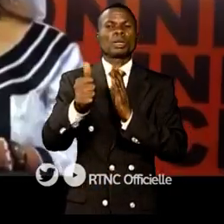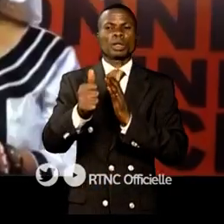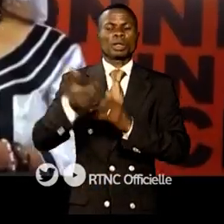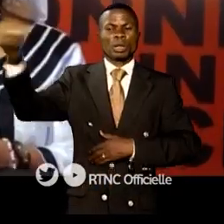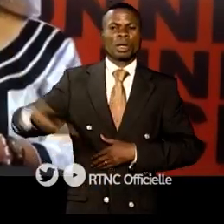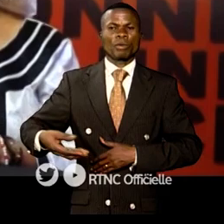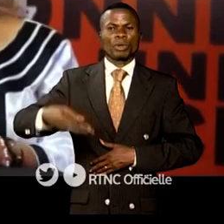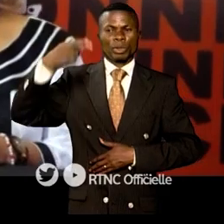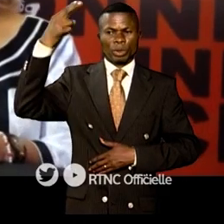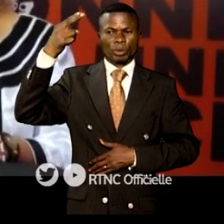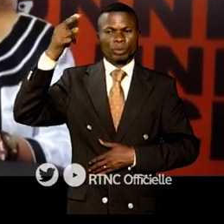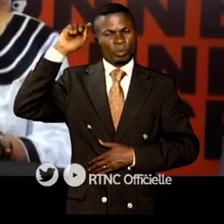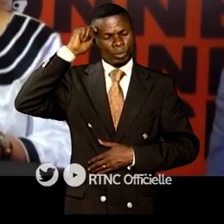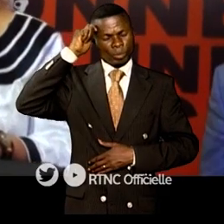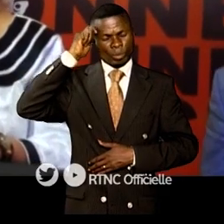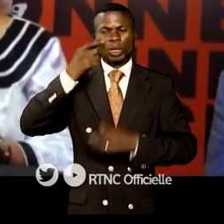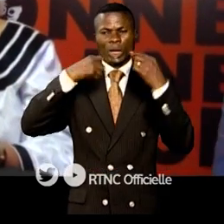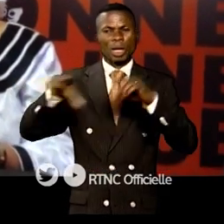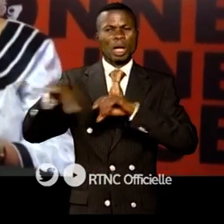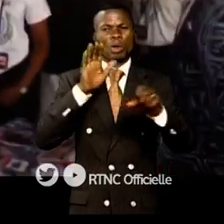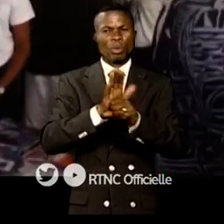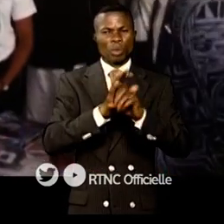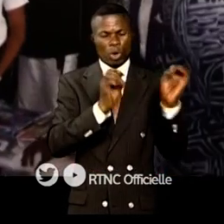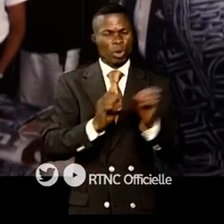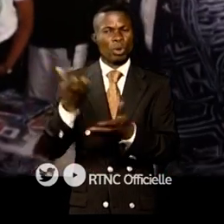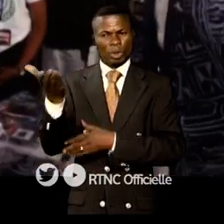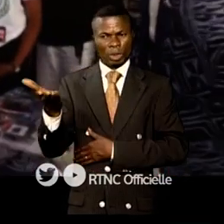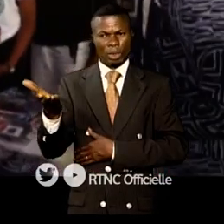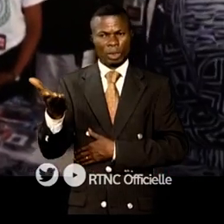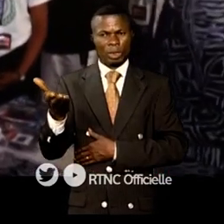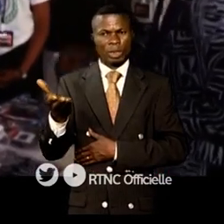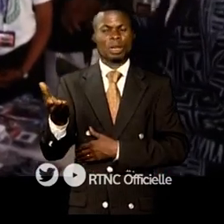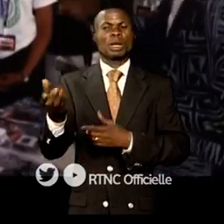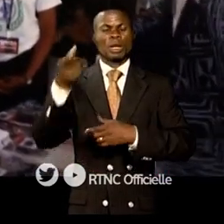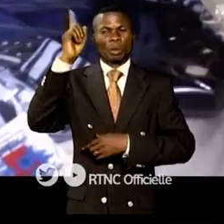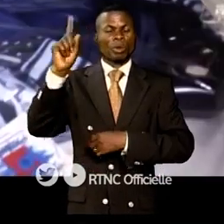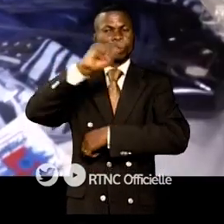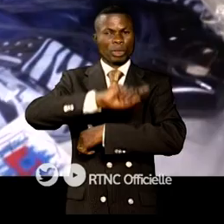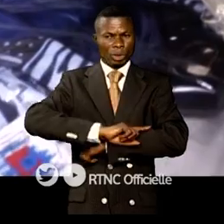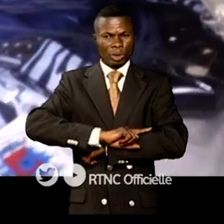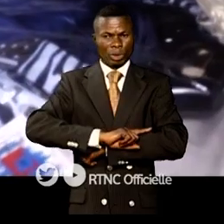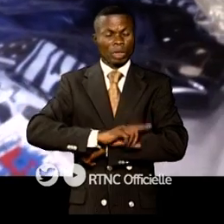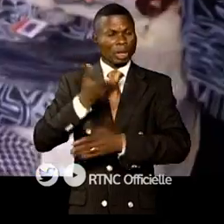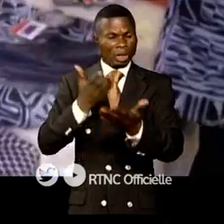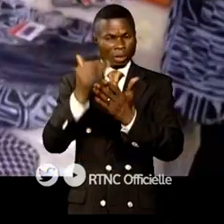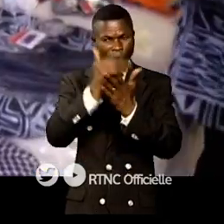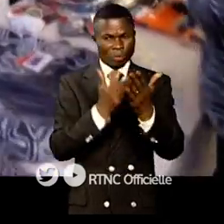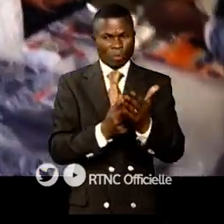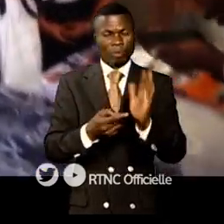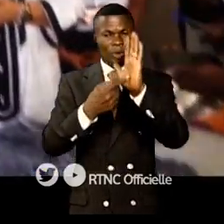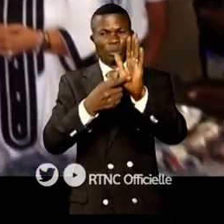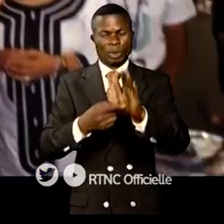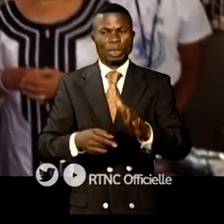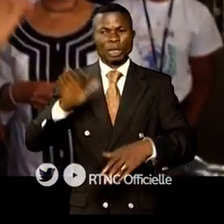d'invité d'honneur. Rappelons que plusieurs activités ont été organisées lors de la première journée, parmi lesquelles l'exposition